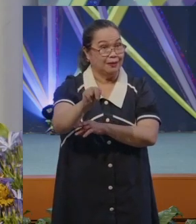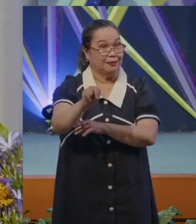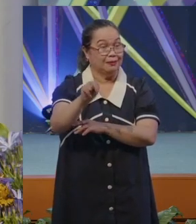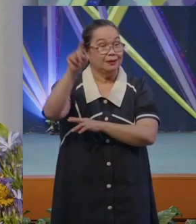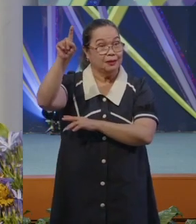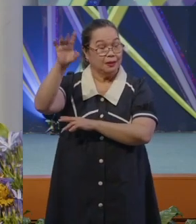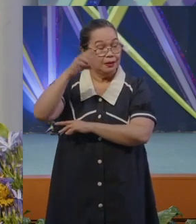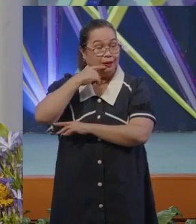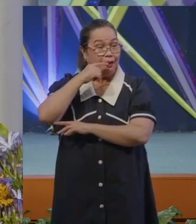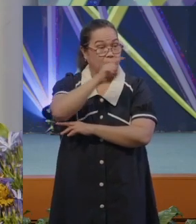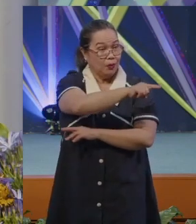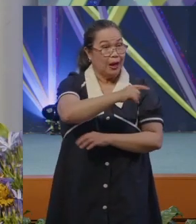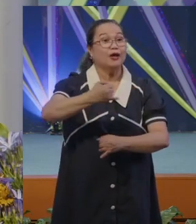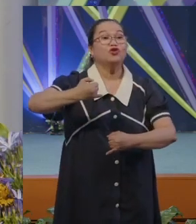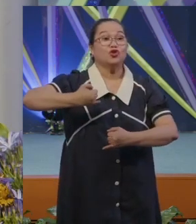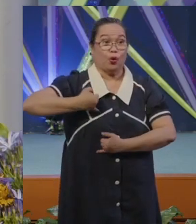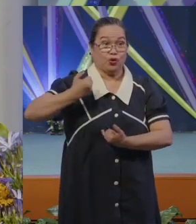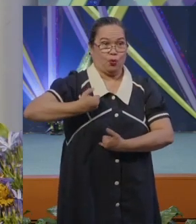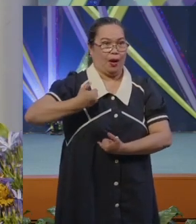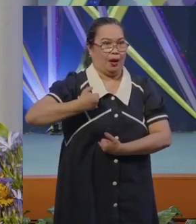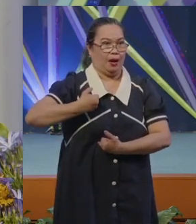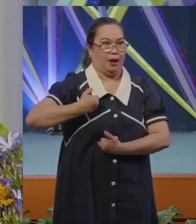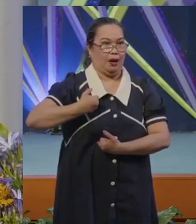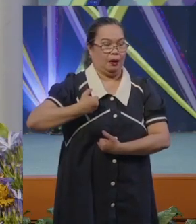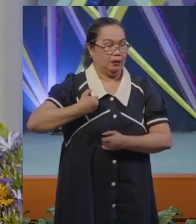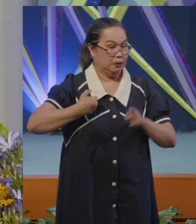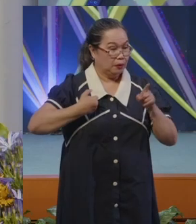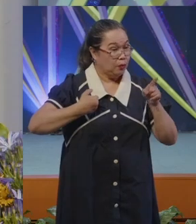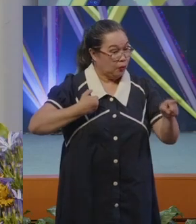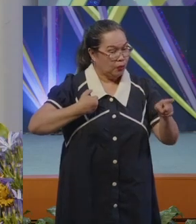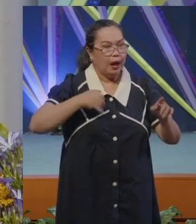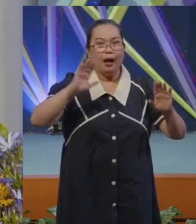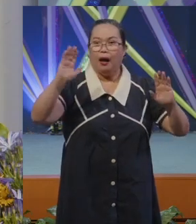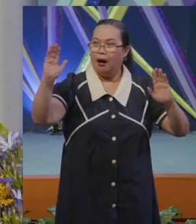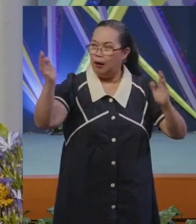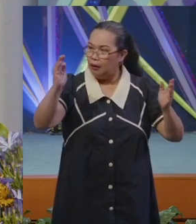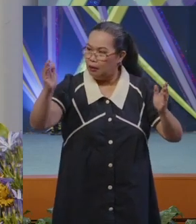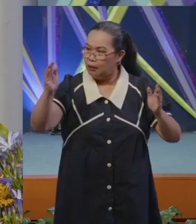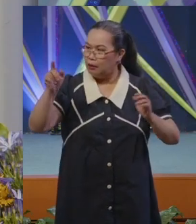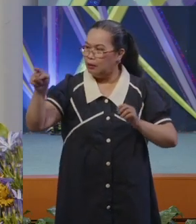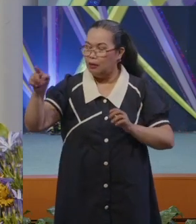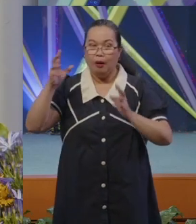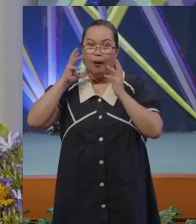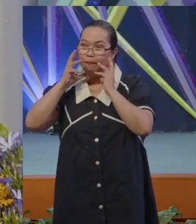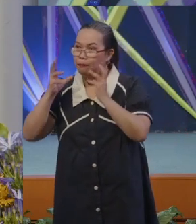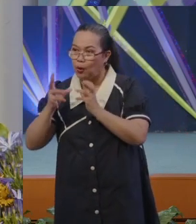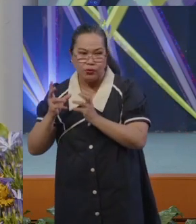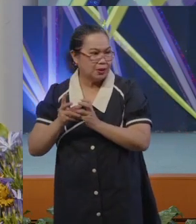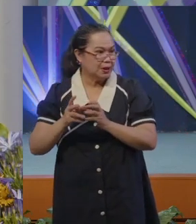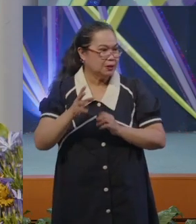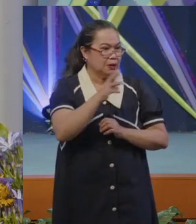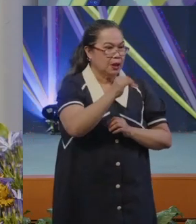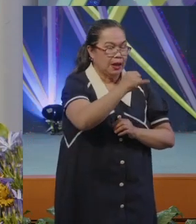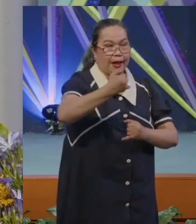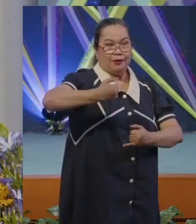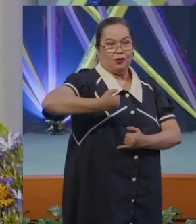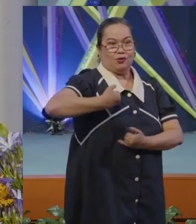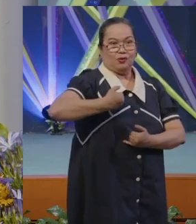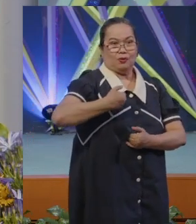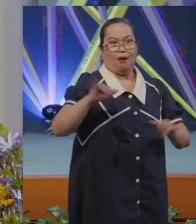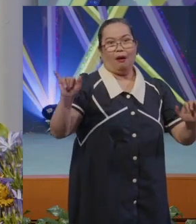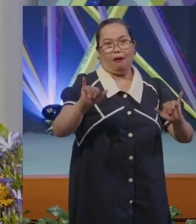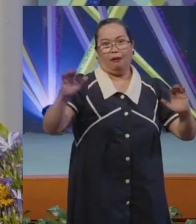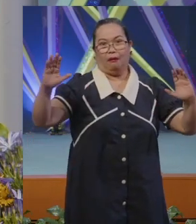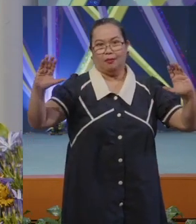ng Panginoon, merong isang pagkakapareho na makikita ng Israel. Kaya nga sabi niya sa verse